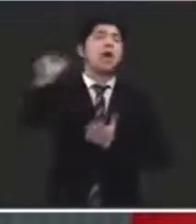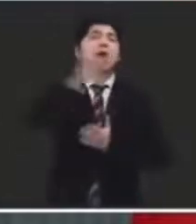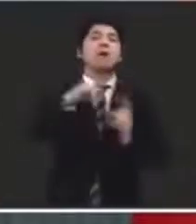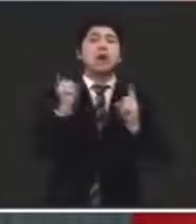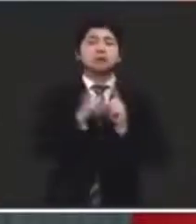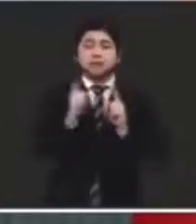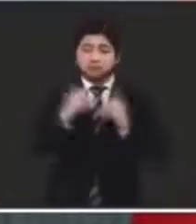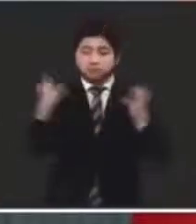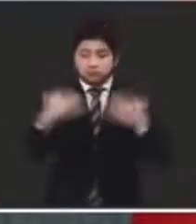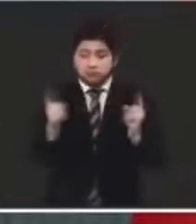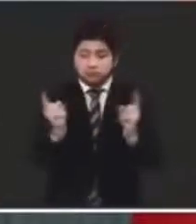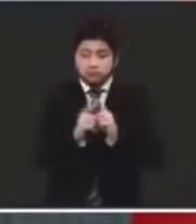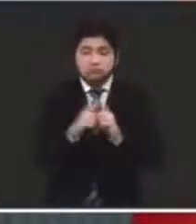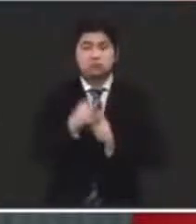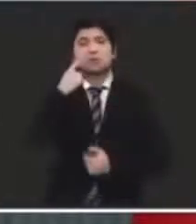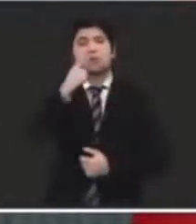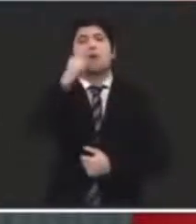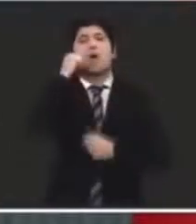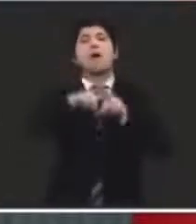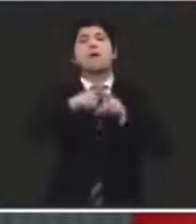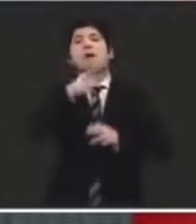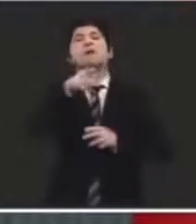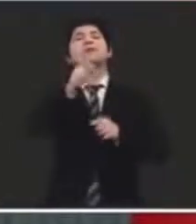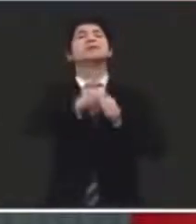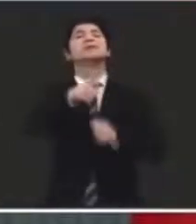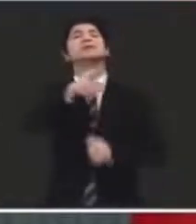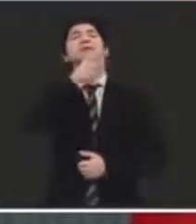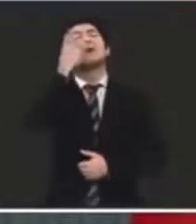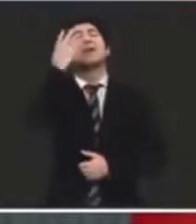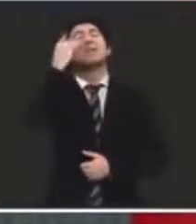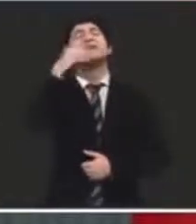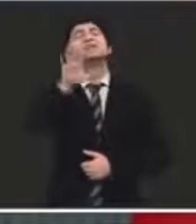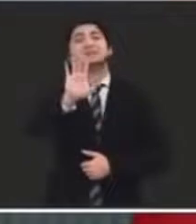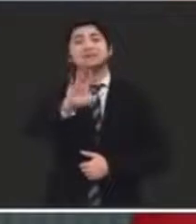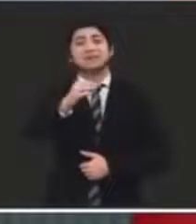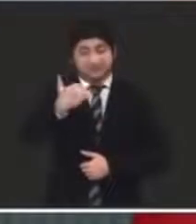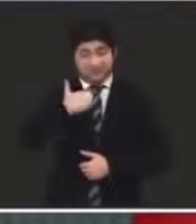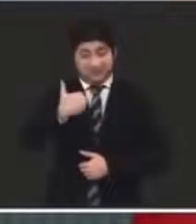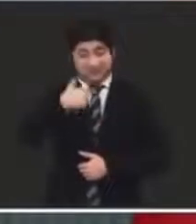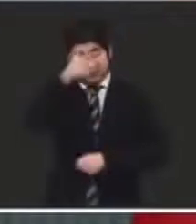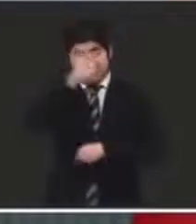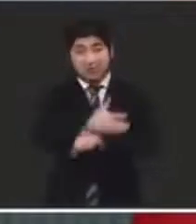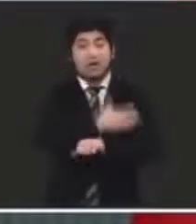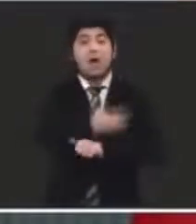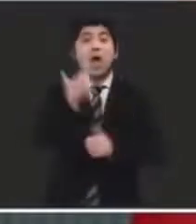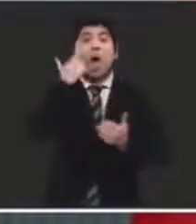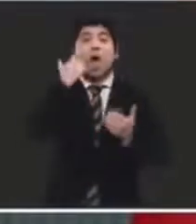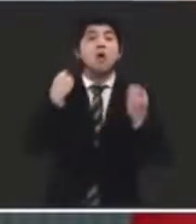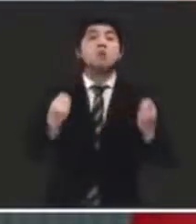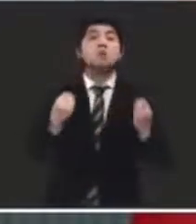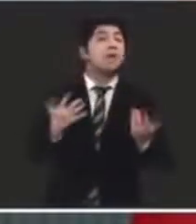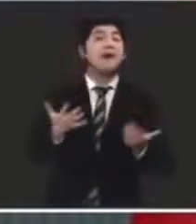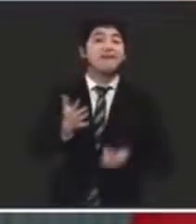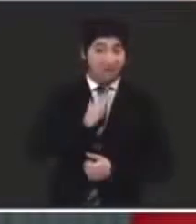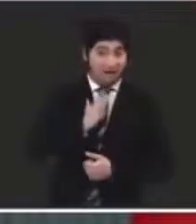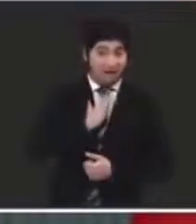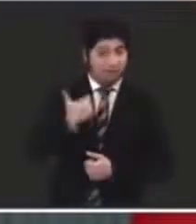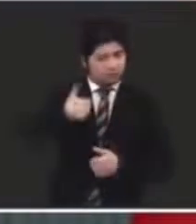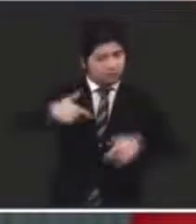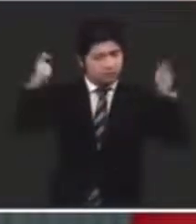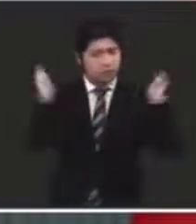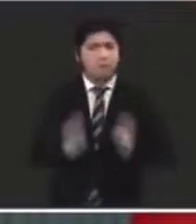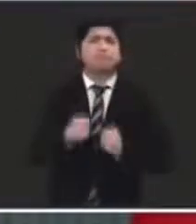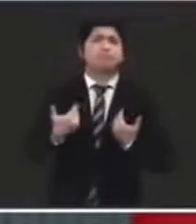işidir Vay bu işlerden anlamazsın Biz ülkemizin hayrına ne varsa bunları